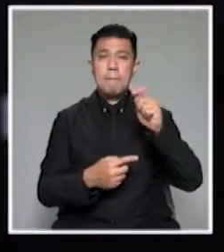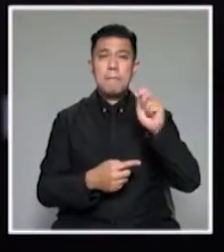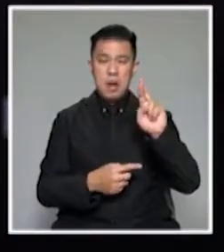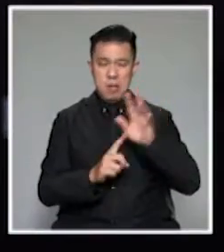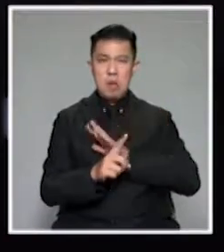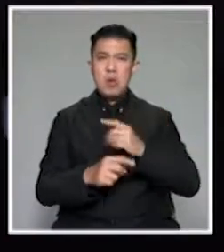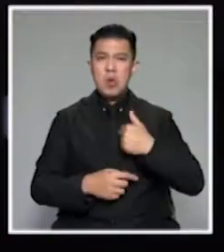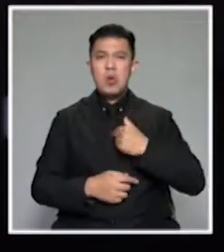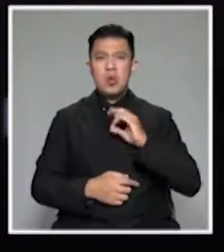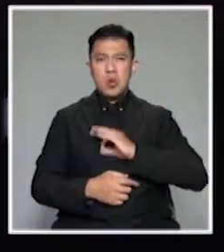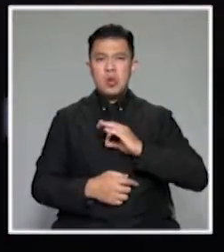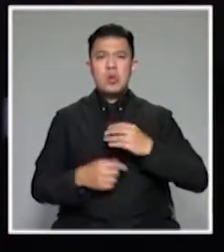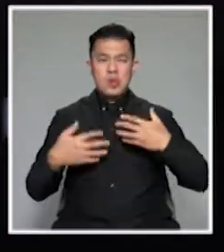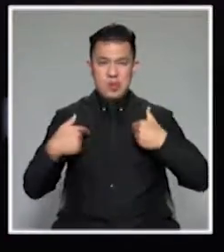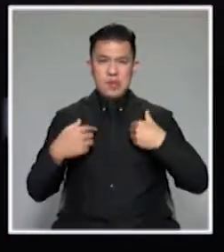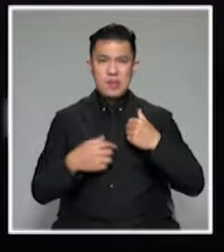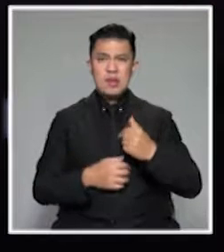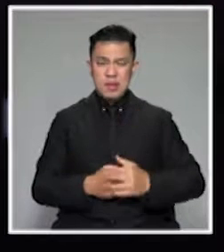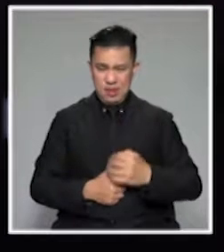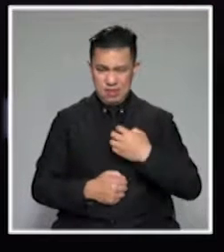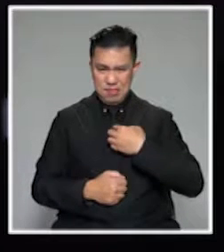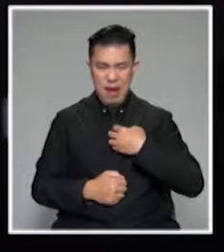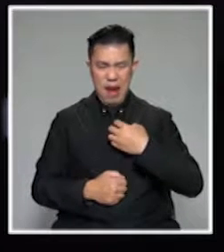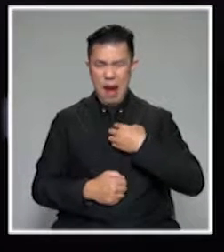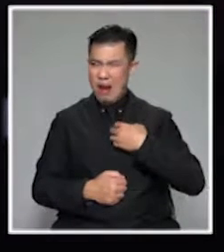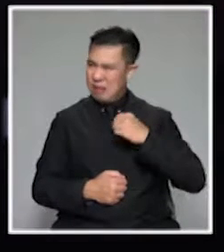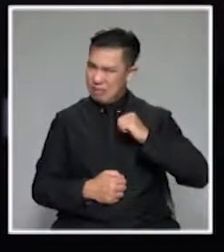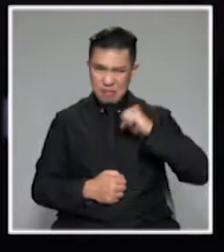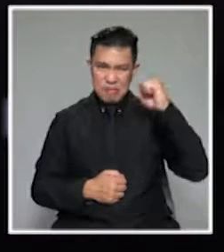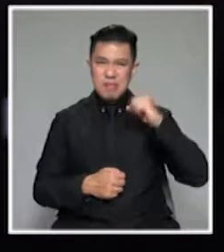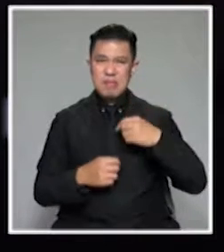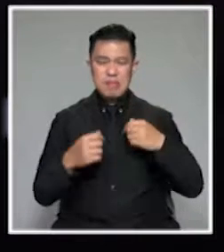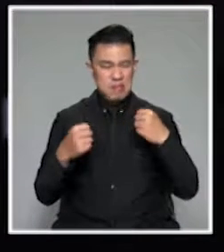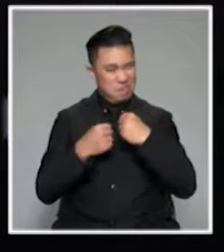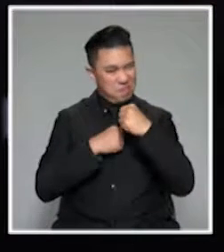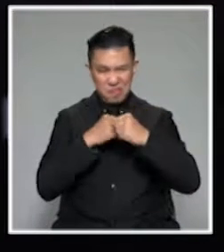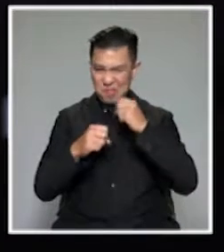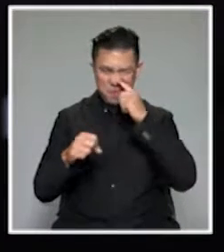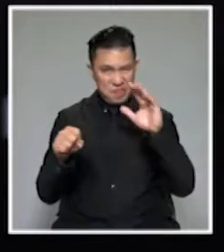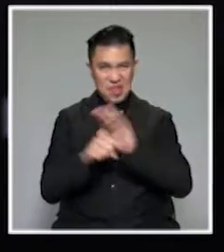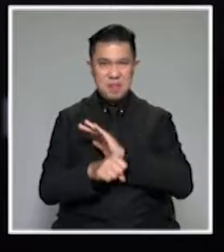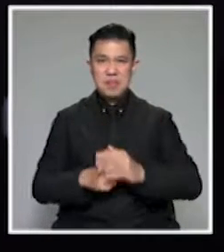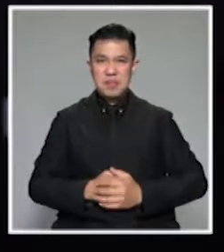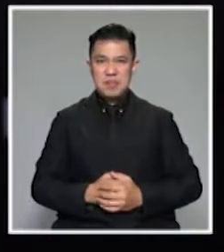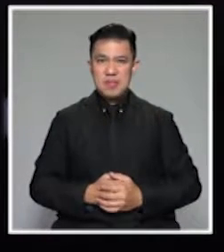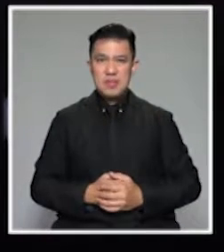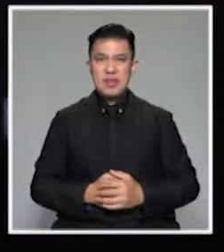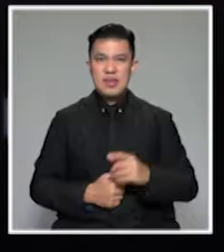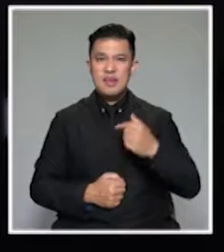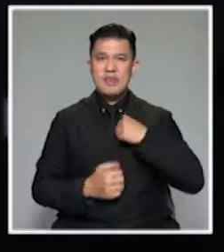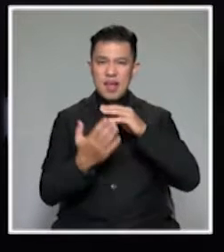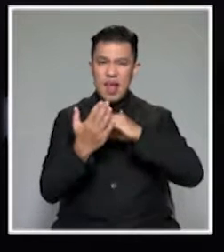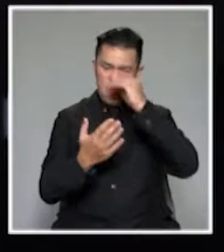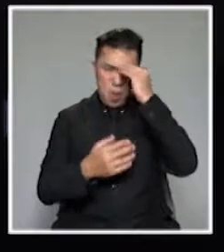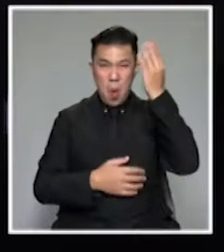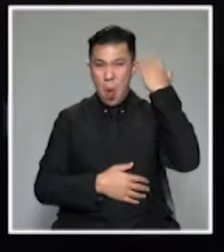ที่ได้แชมป์ก็ตั้งใจมาแก้มือเต็มที่ครับไฟนี้ก็ใส่เต็มเหนียวครับไฟนี้ก็เราเรียนรู้จากไฟที่แ